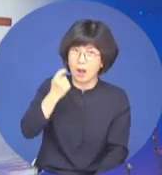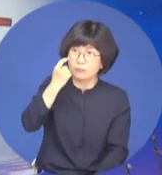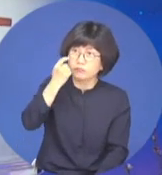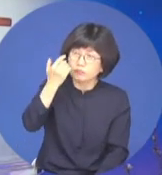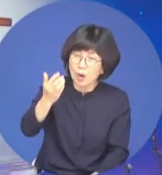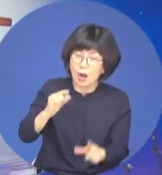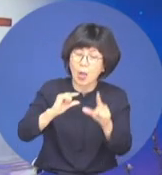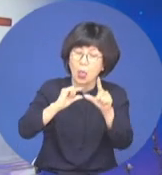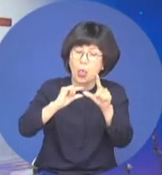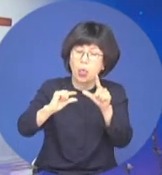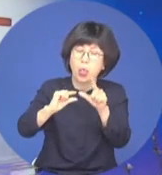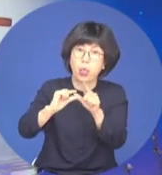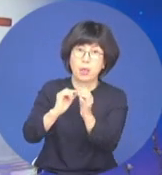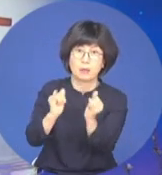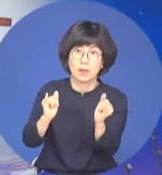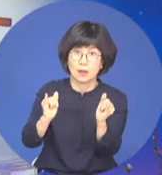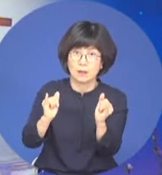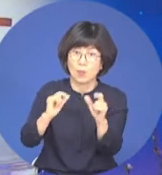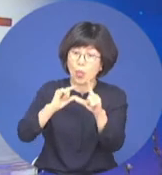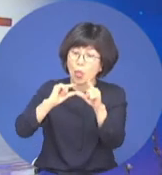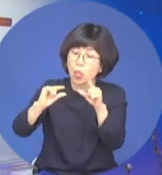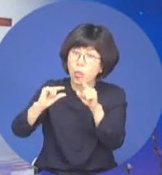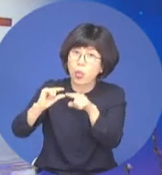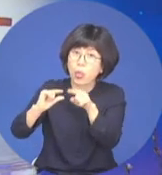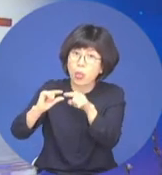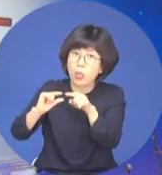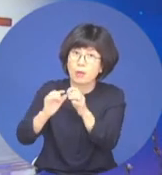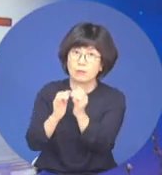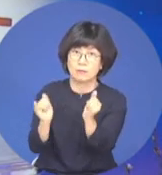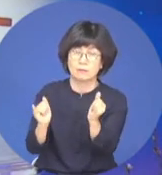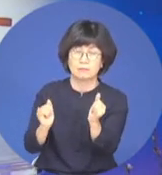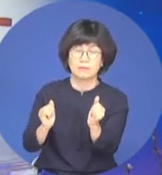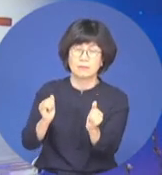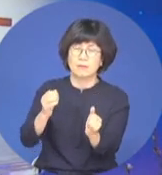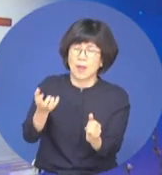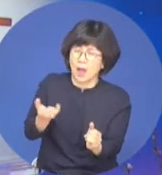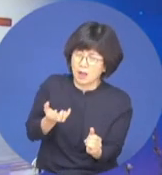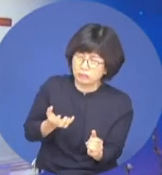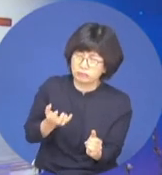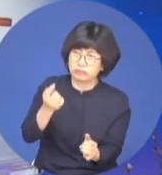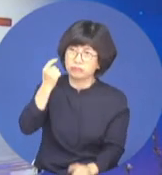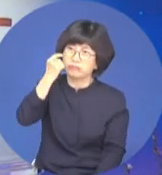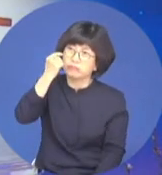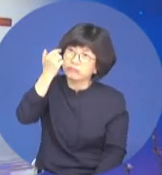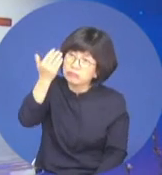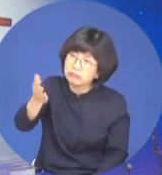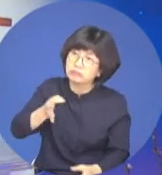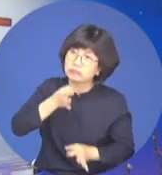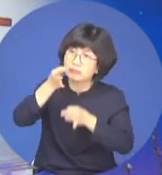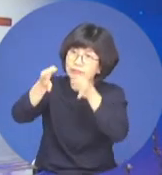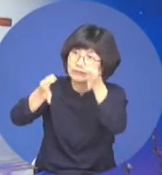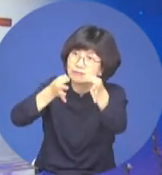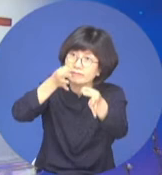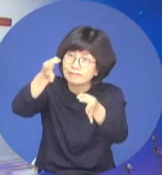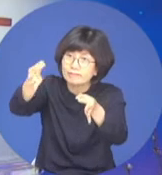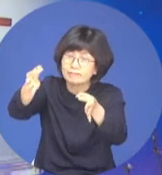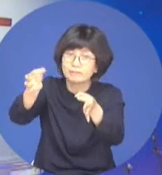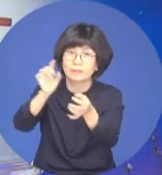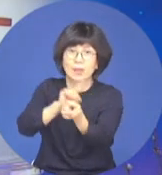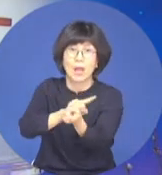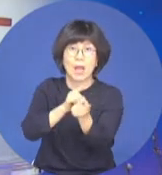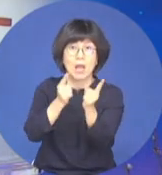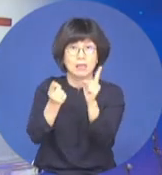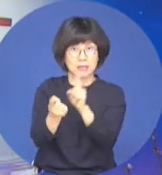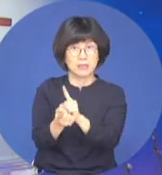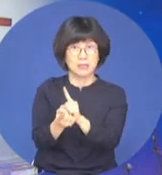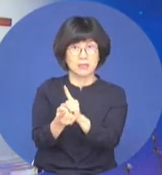있는데 이들의 질문, 이들의 아픔, 이들의 하나님을 향한 부르짖음을 대변해서 이렇게